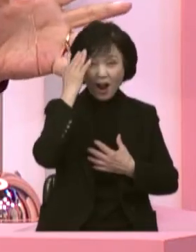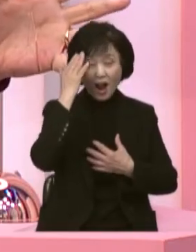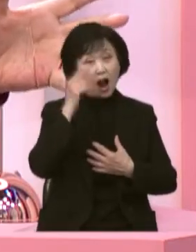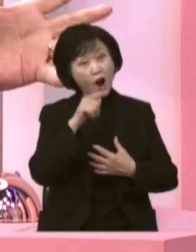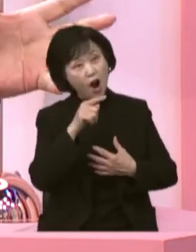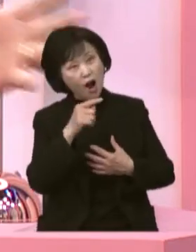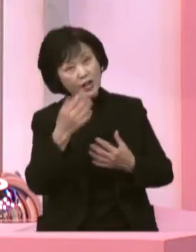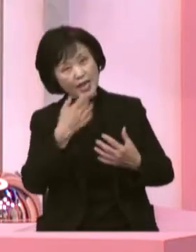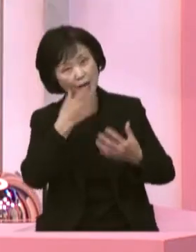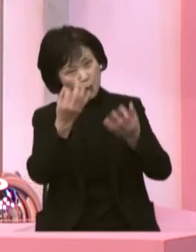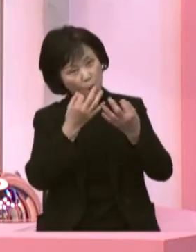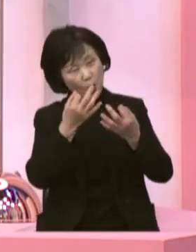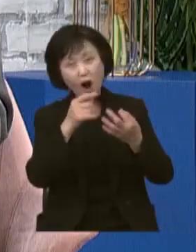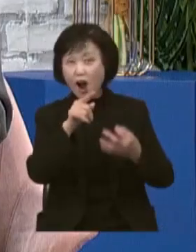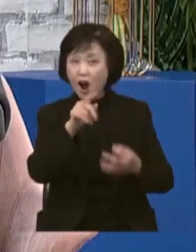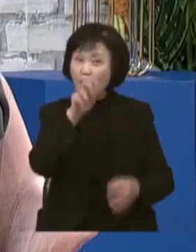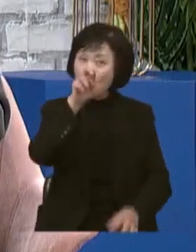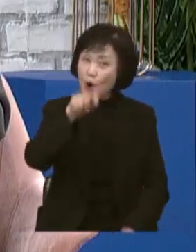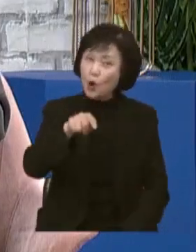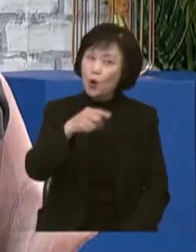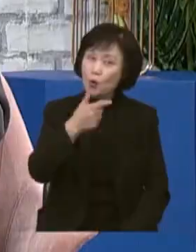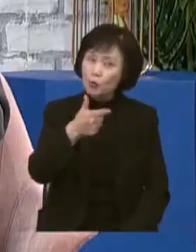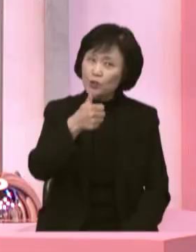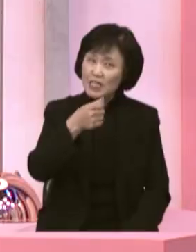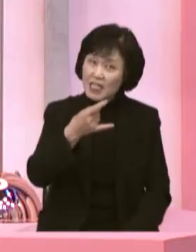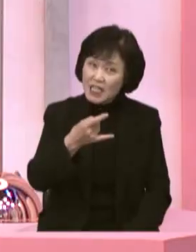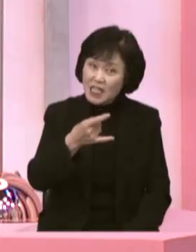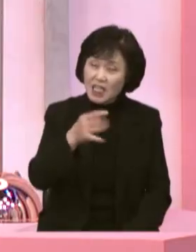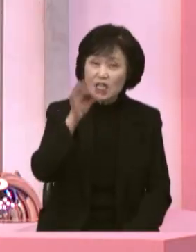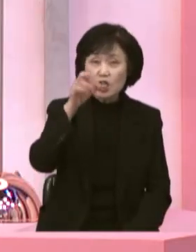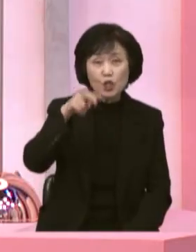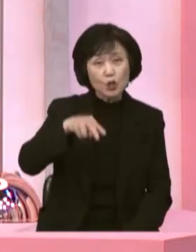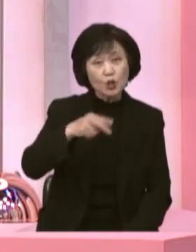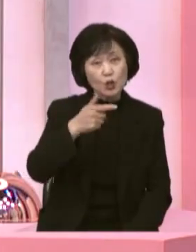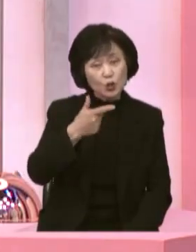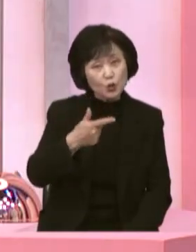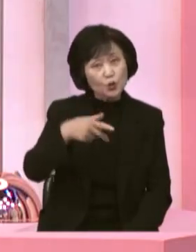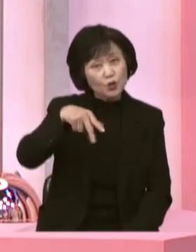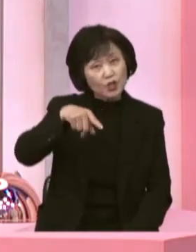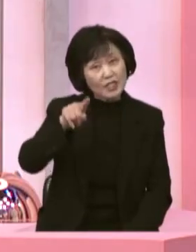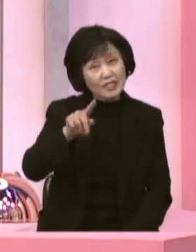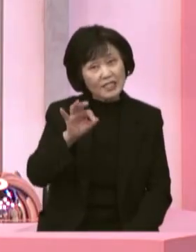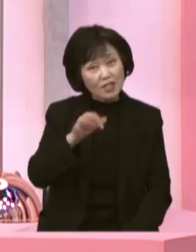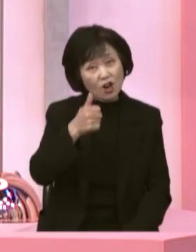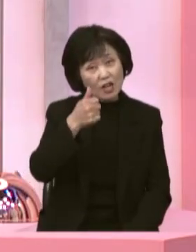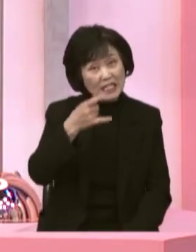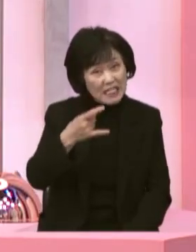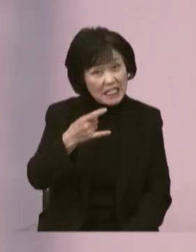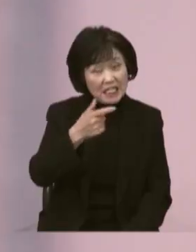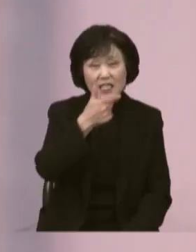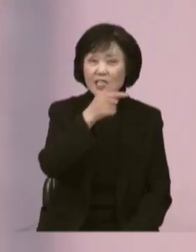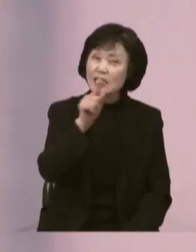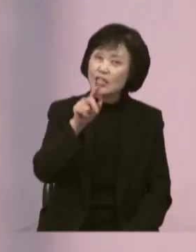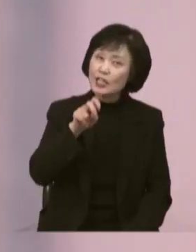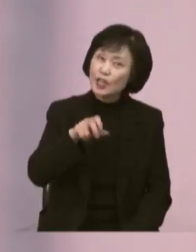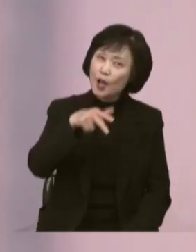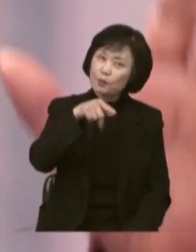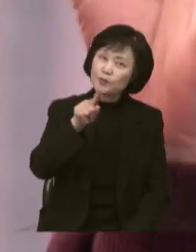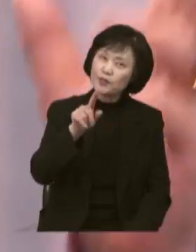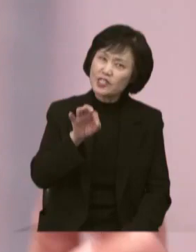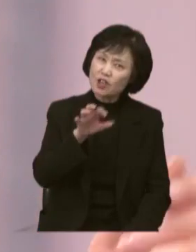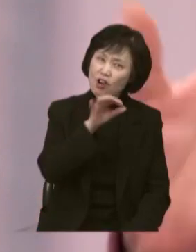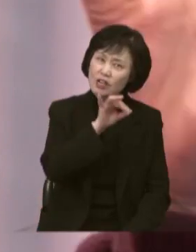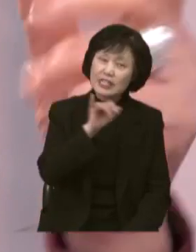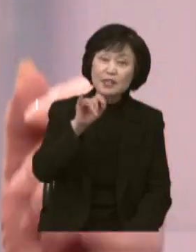보고 그러니까 뭐 몸이 지금처럼 이랬겠어요? 날씬한데다가 요거 예쁘고 그러니까 네네. 그 어느 날